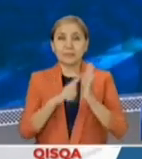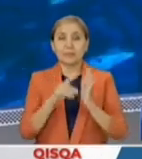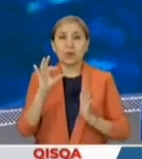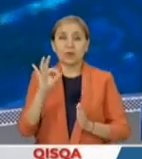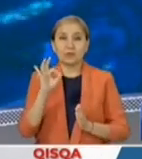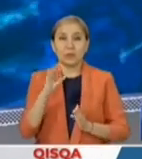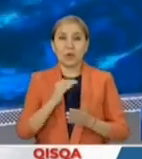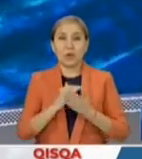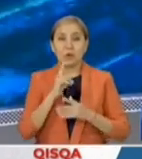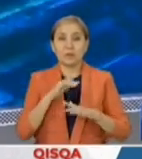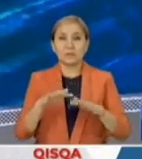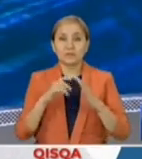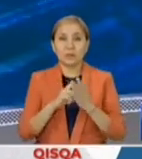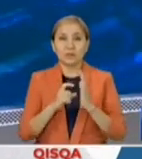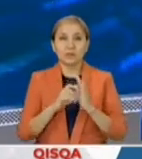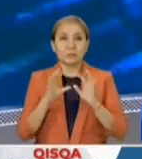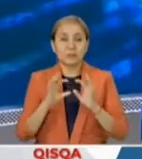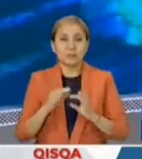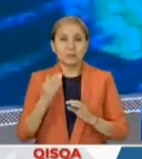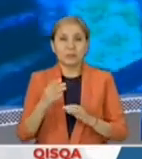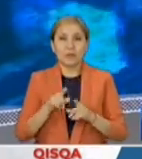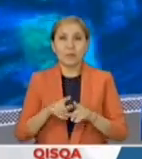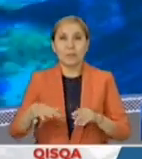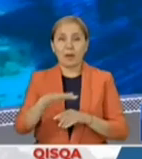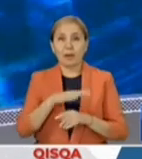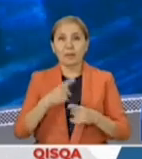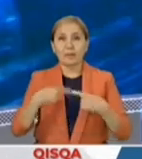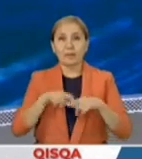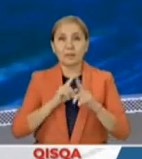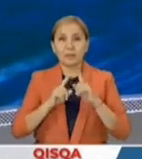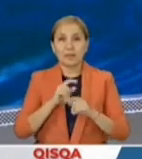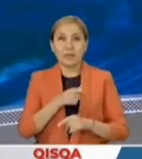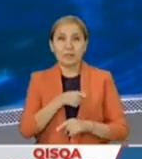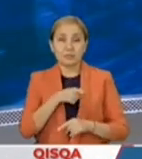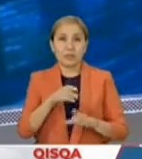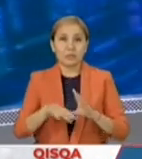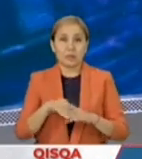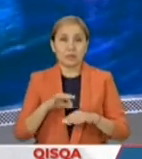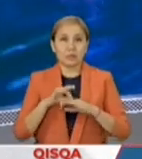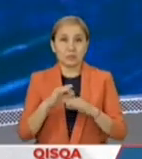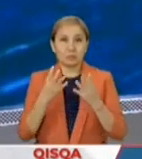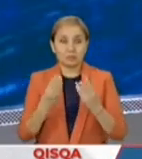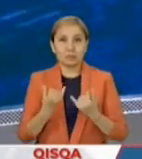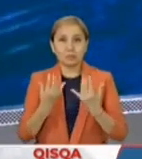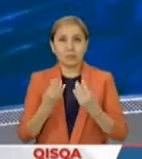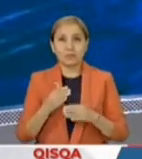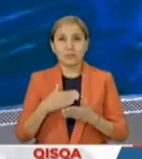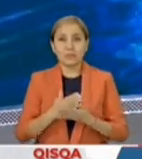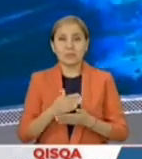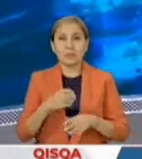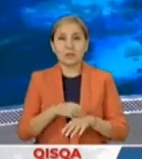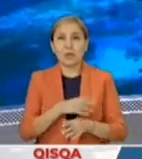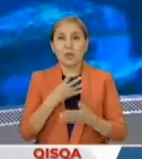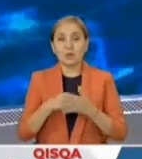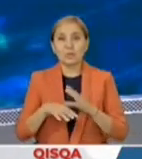27 oktyabr Oliy Majlis Qonunchilik Palatasi va mahalliy kengashlarga deputatlar saylovi kuni. Shu kunlarda siyosiy partiyalar